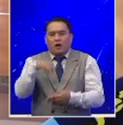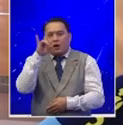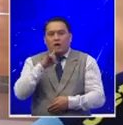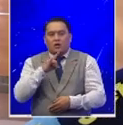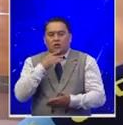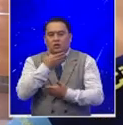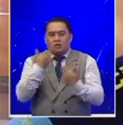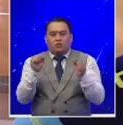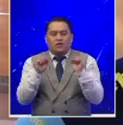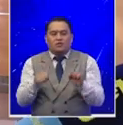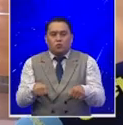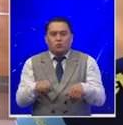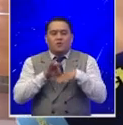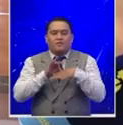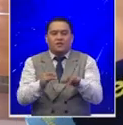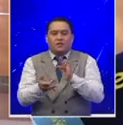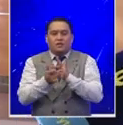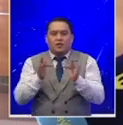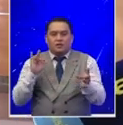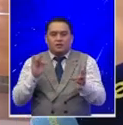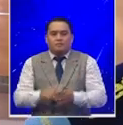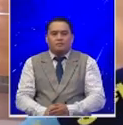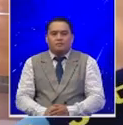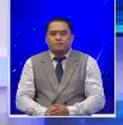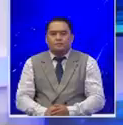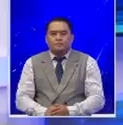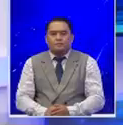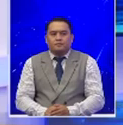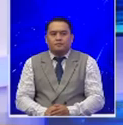Казахтелекома нет возможности проводить какой-либо интернет.